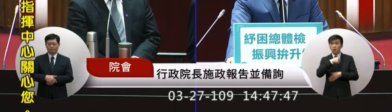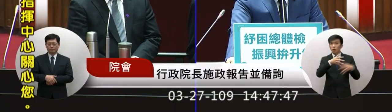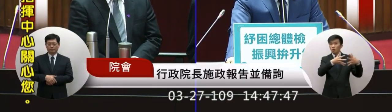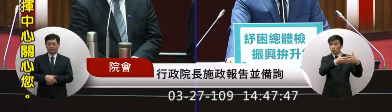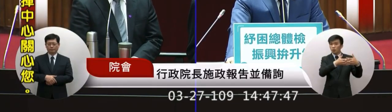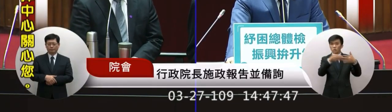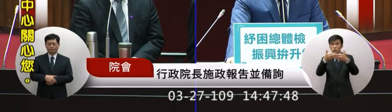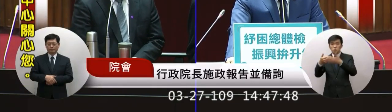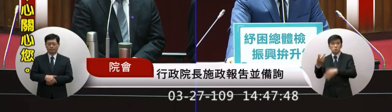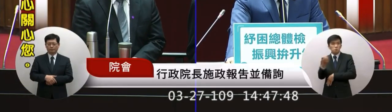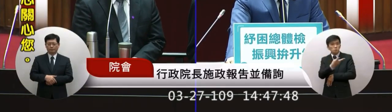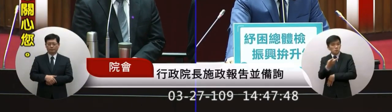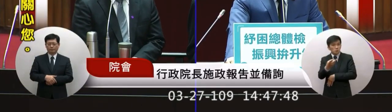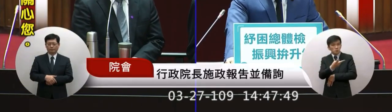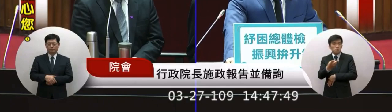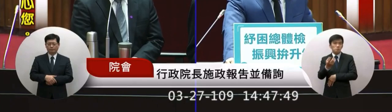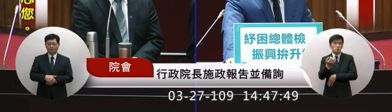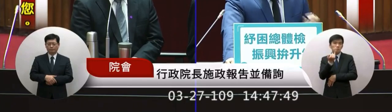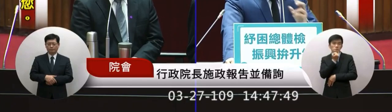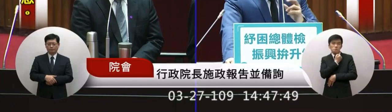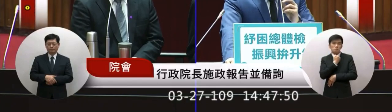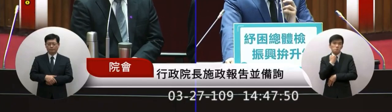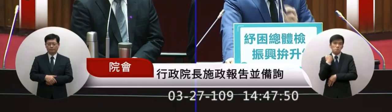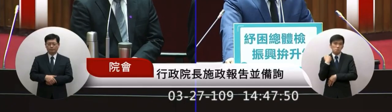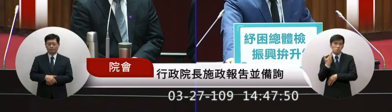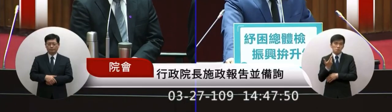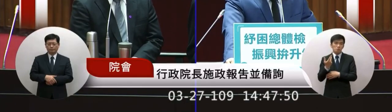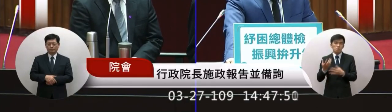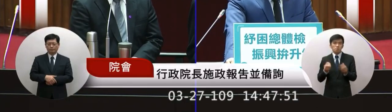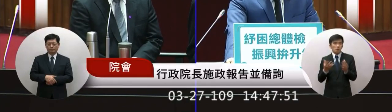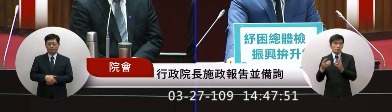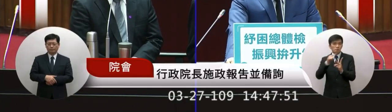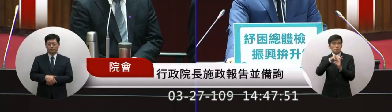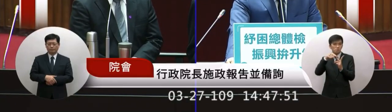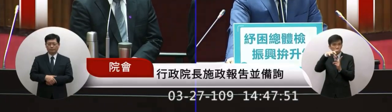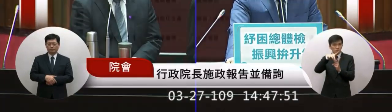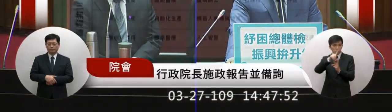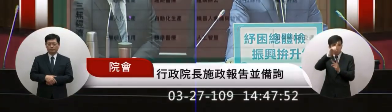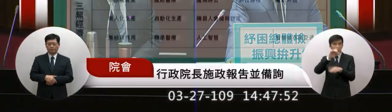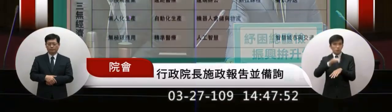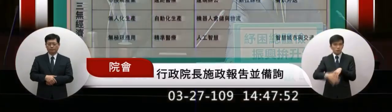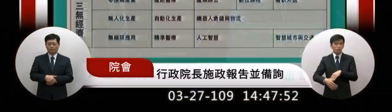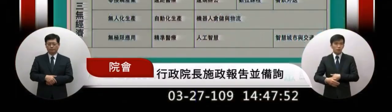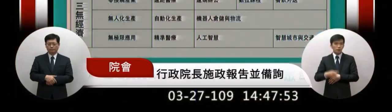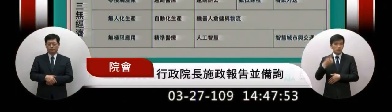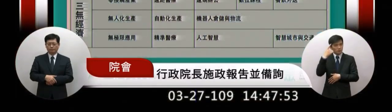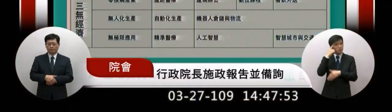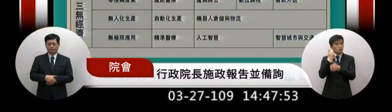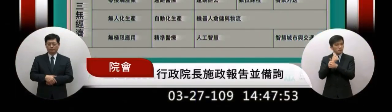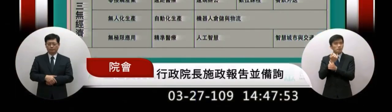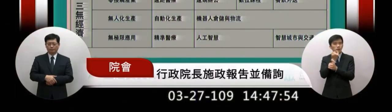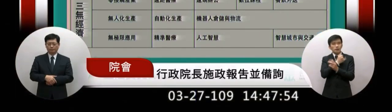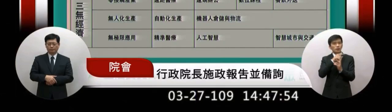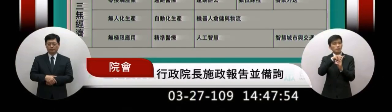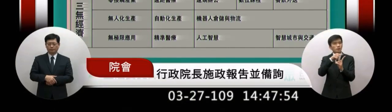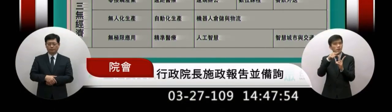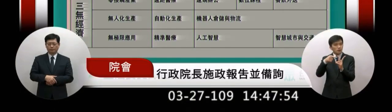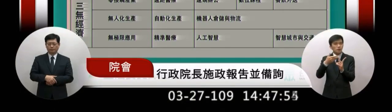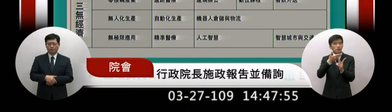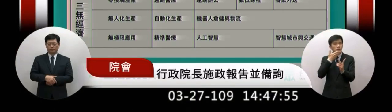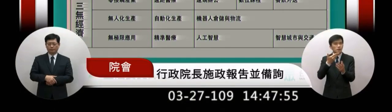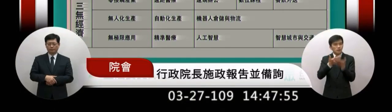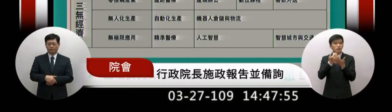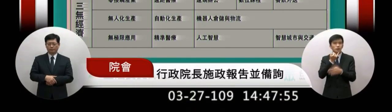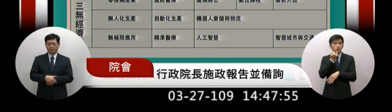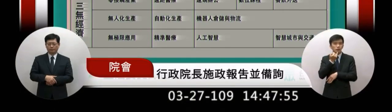供应链一定会被破二择一的这个选择，能不能有一个两面得利的可能，因为我们本来认为